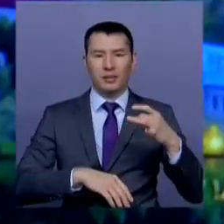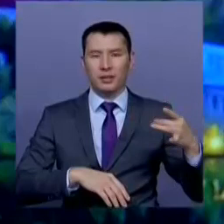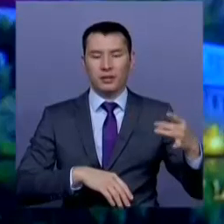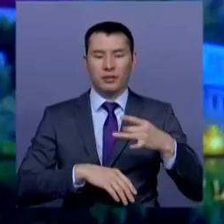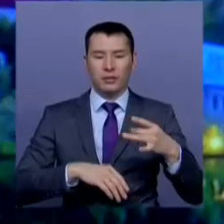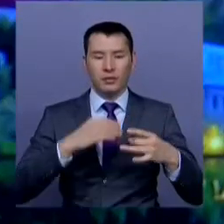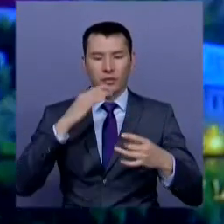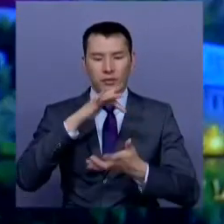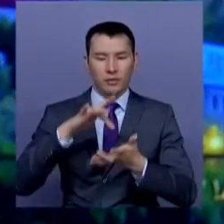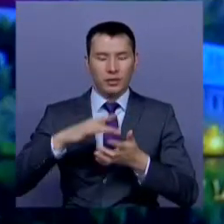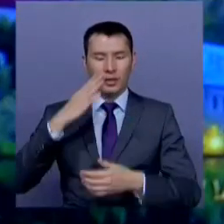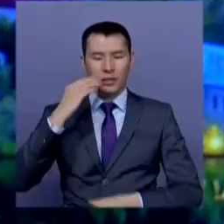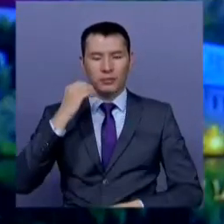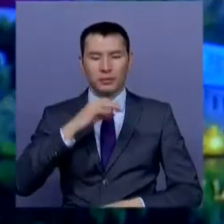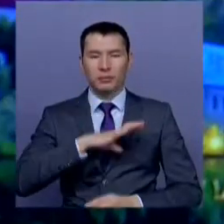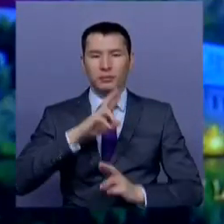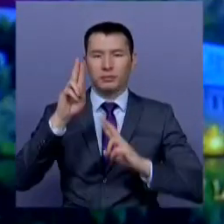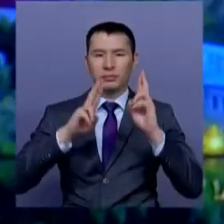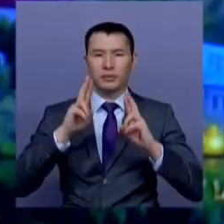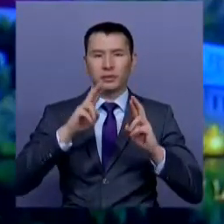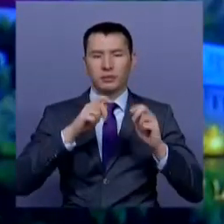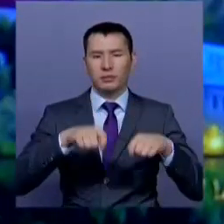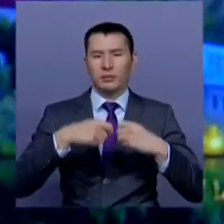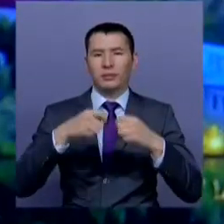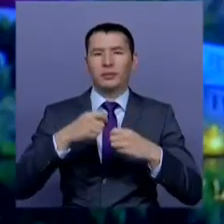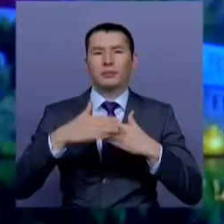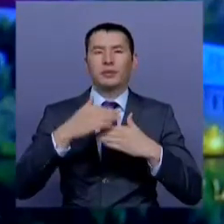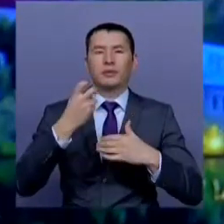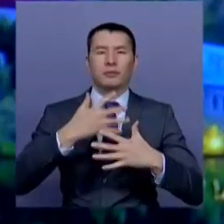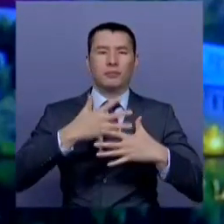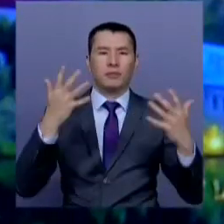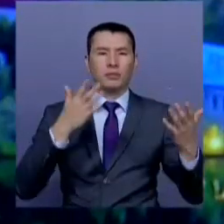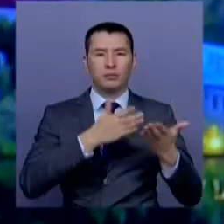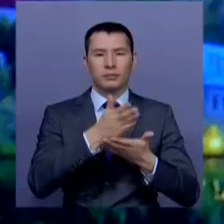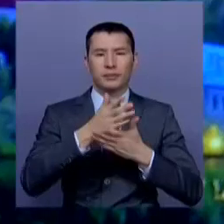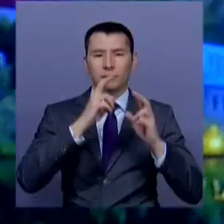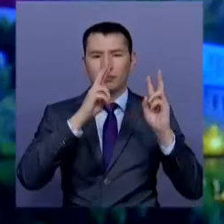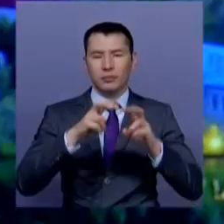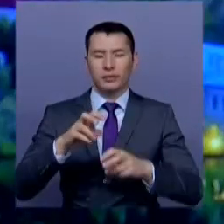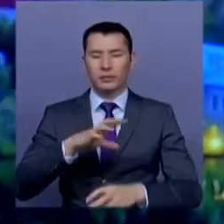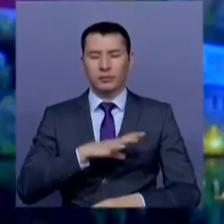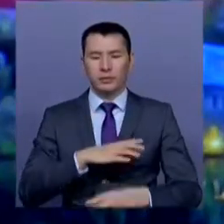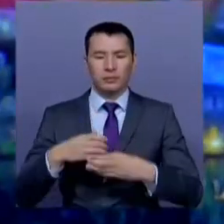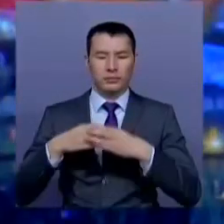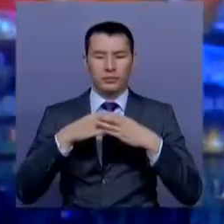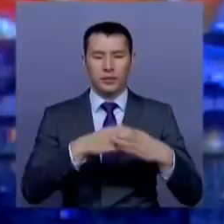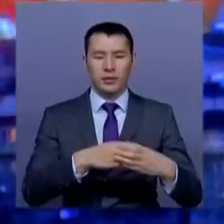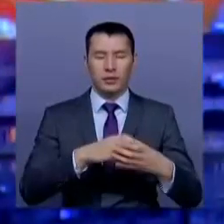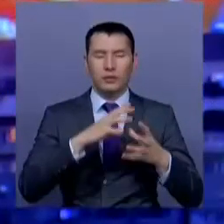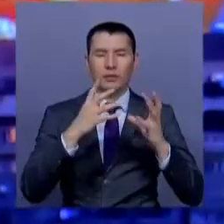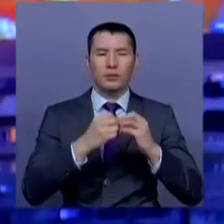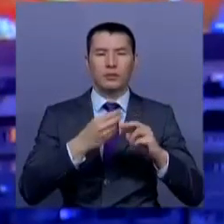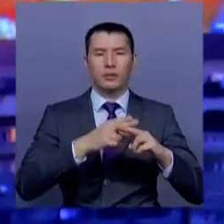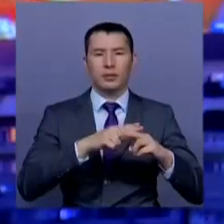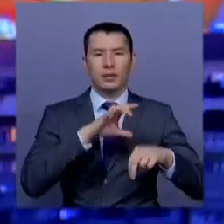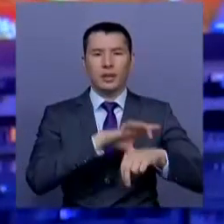на соблюдение санитарных норм было проверено свыше 200 заведений. На днях мониторинговая группа провела очередной рейд. О результатах